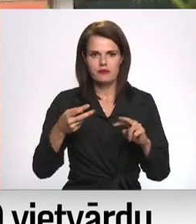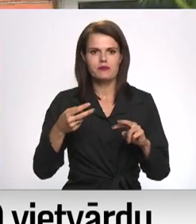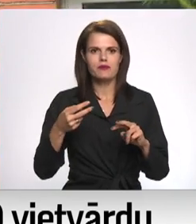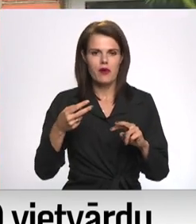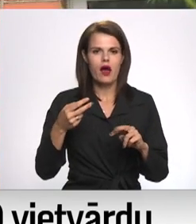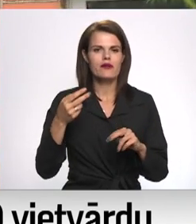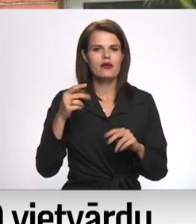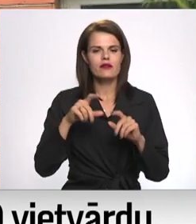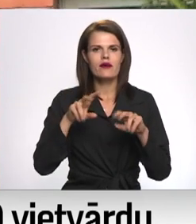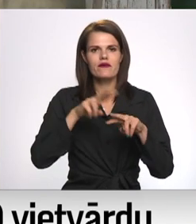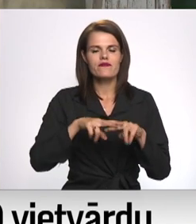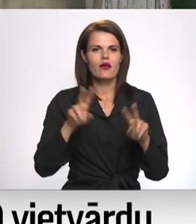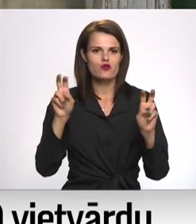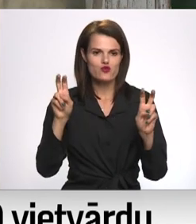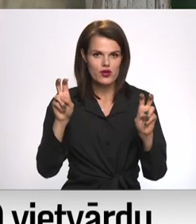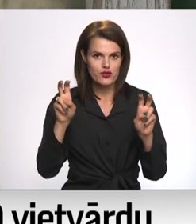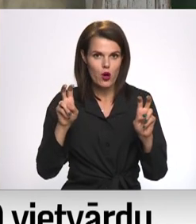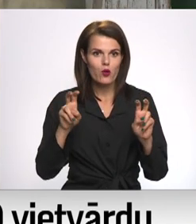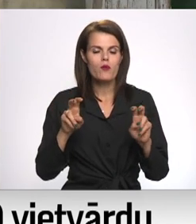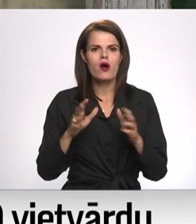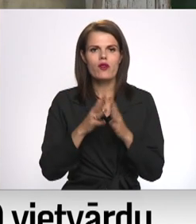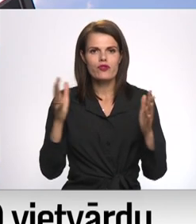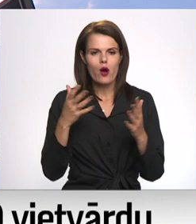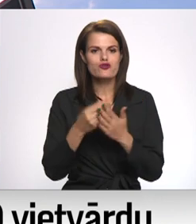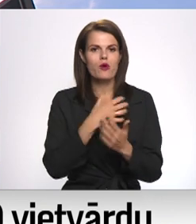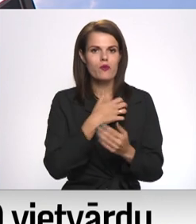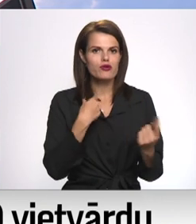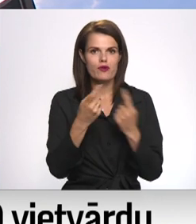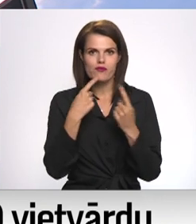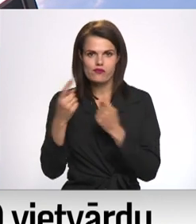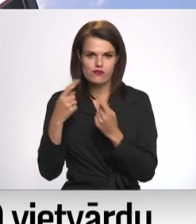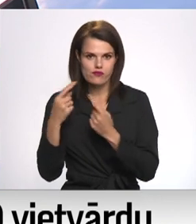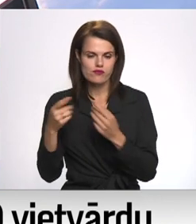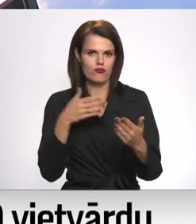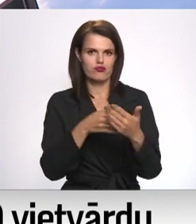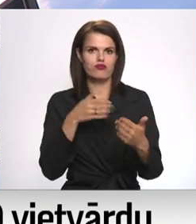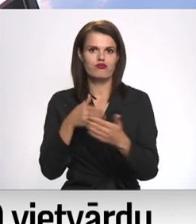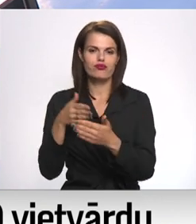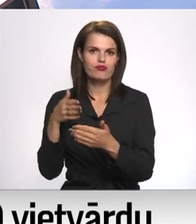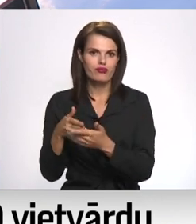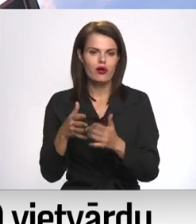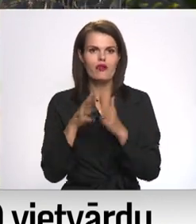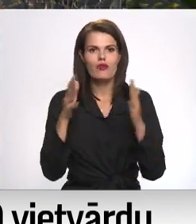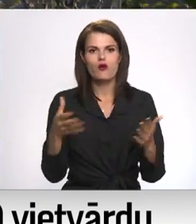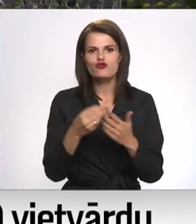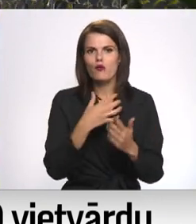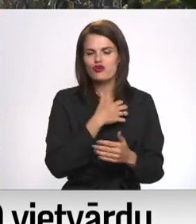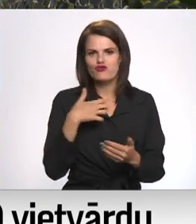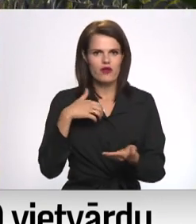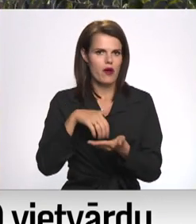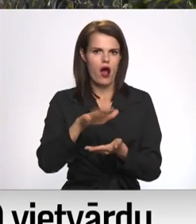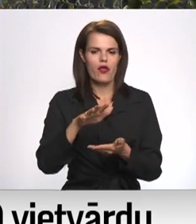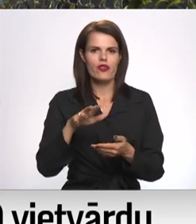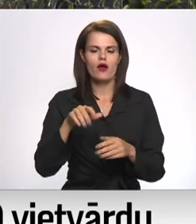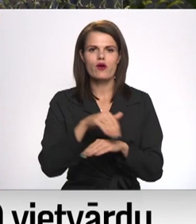laiku slavinājumus vietvārdos nomainīt. Ar daudzām pašvaldībām sarunas novedušas strupceļā, vairākas pašvaldības atteikušās